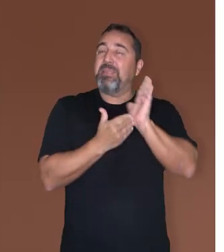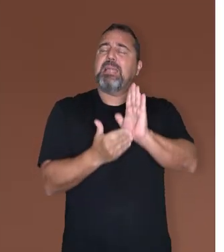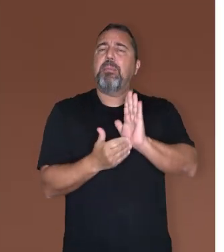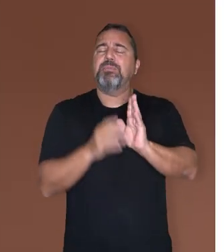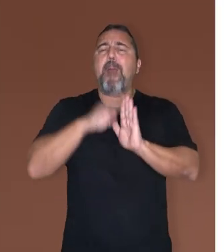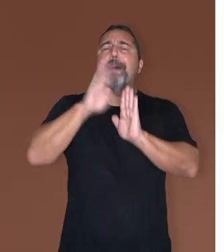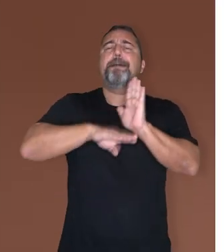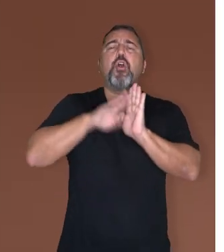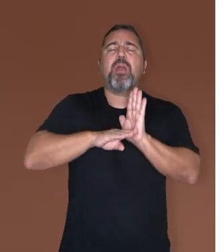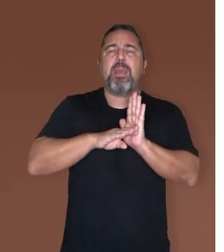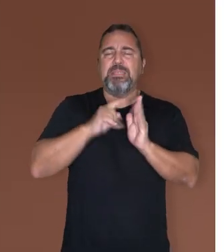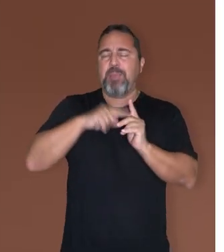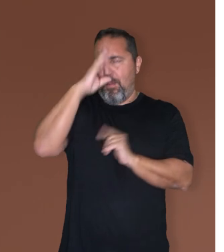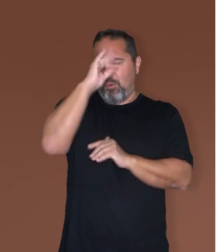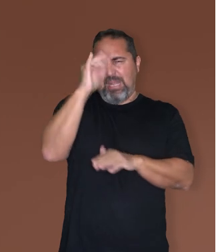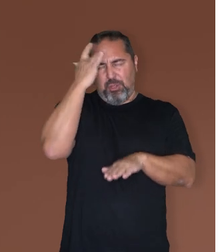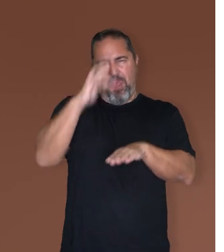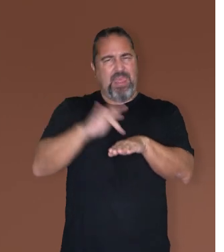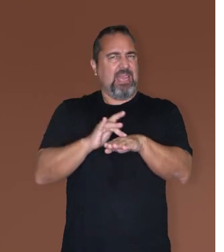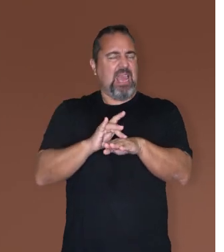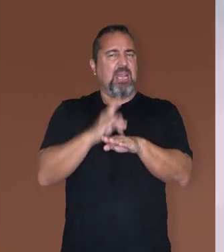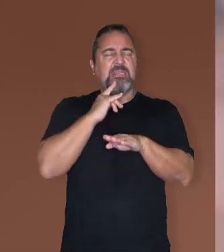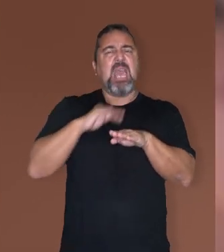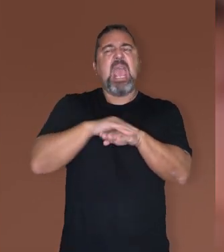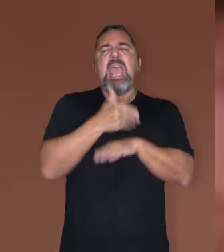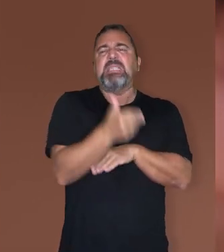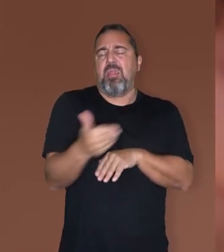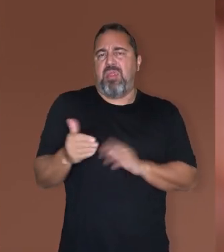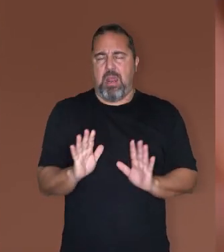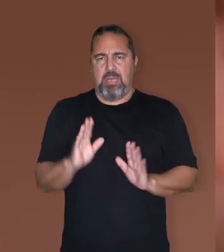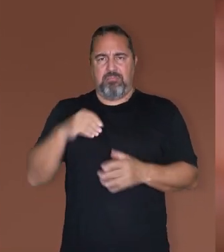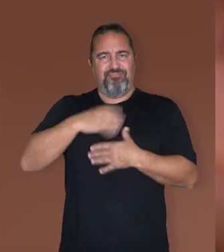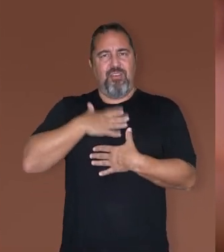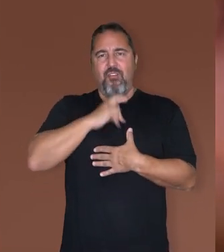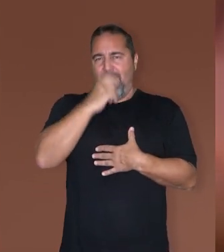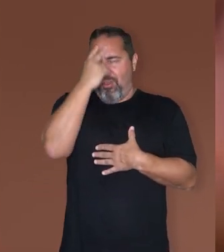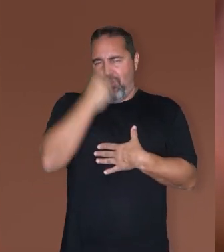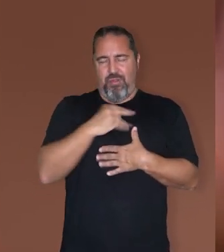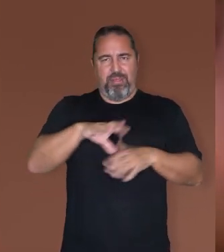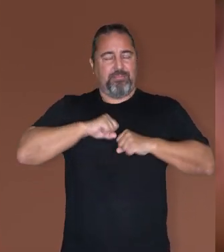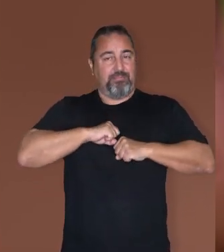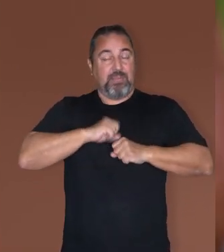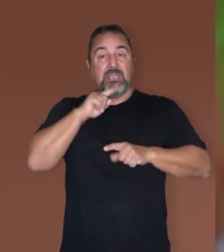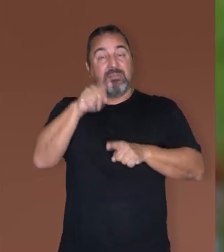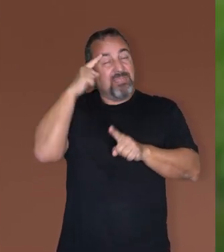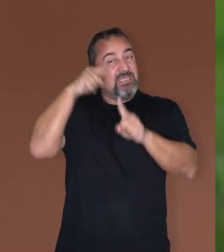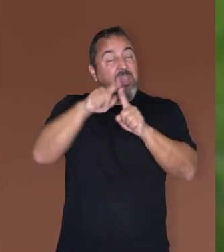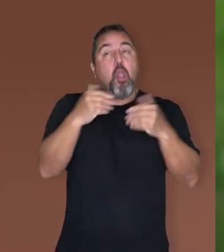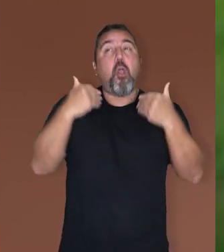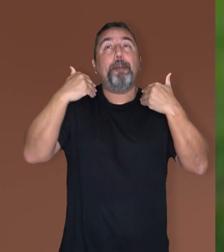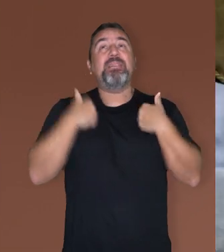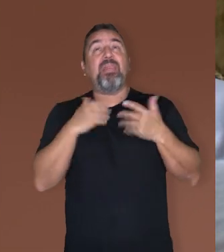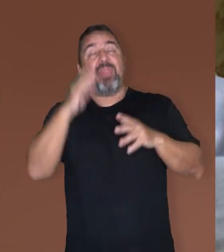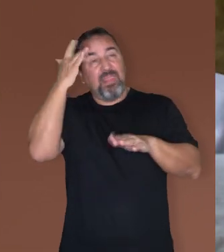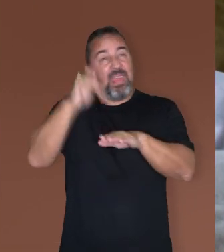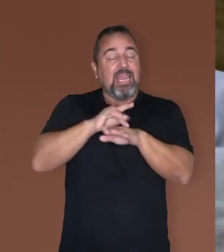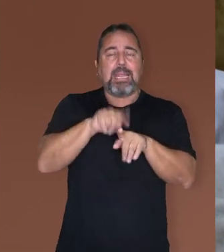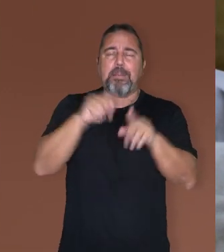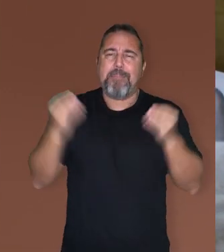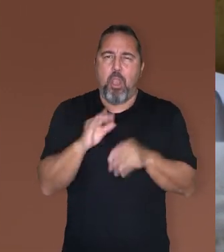Hona hemen Fundación Onzeren Portalento Digital Esenciales programa zure trebetasun digitalak hobe